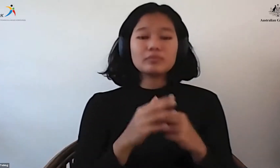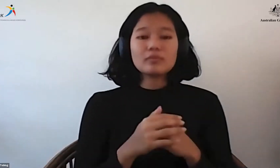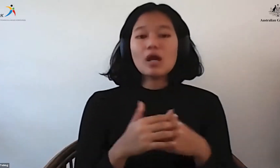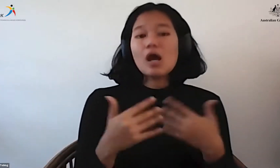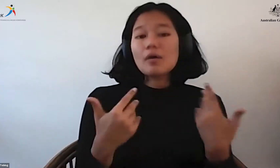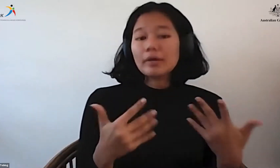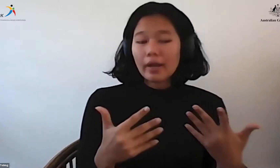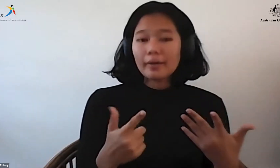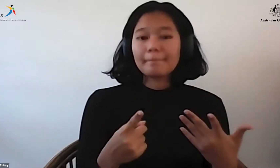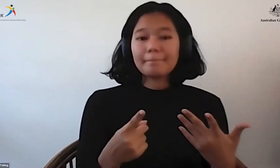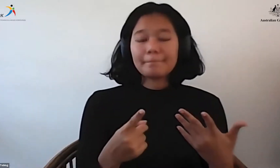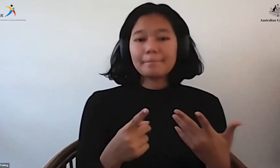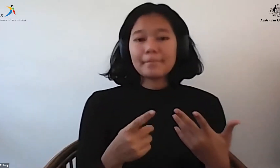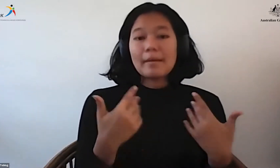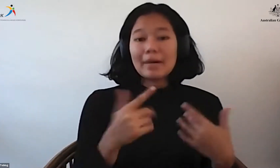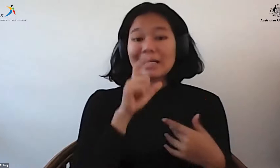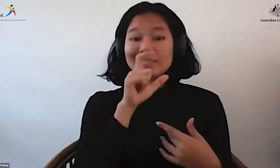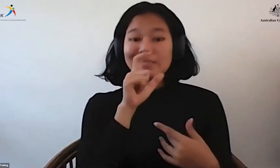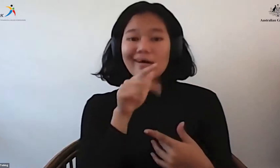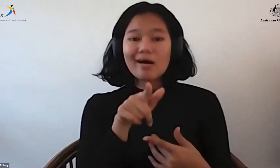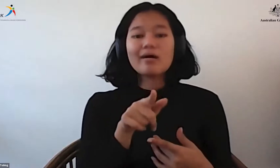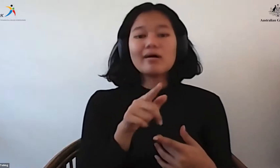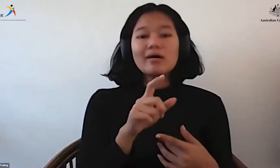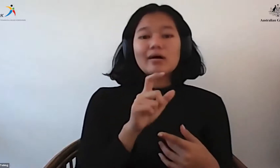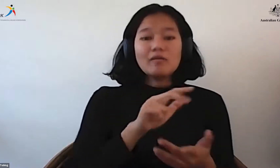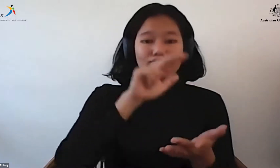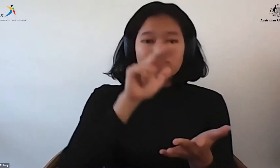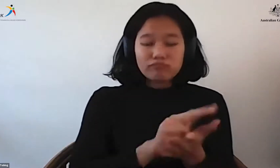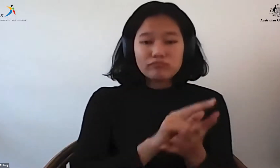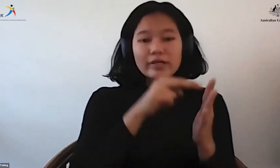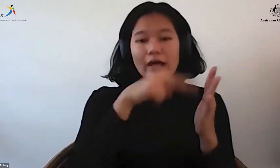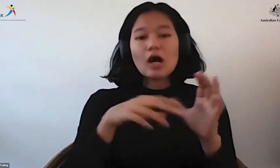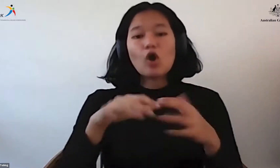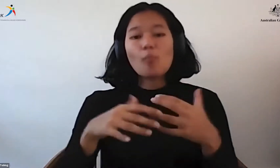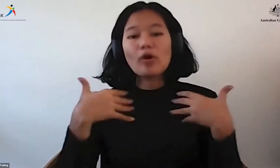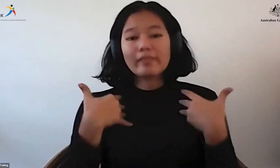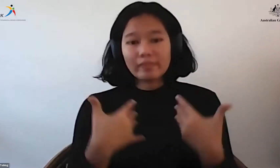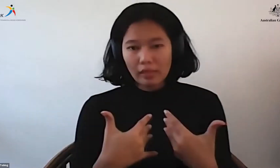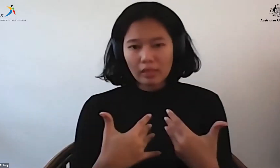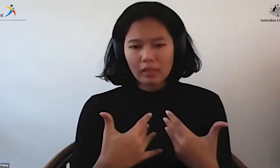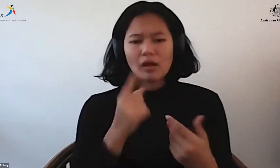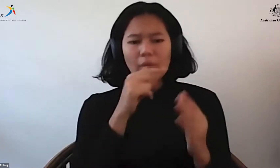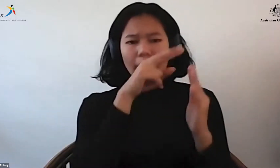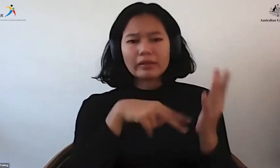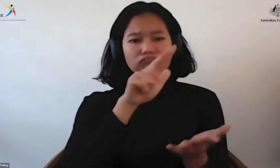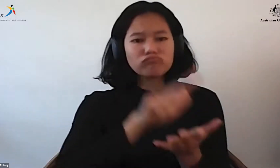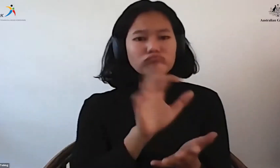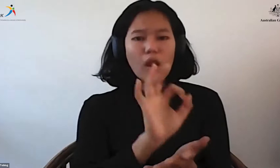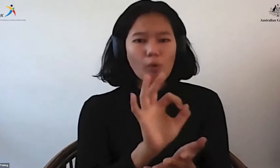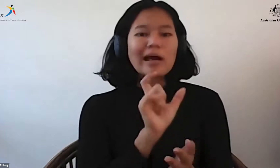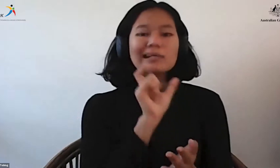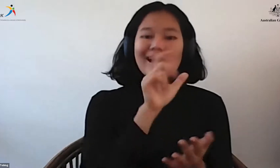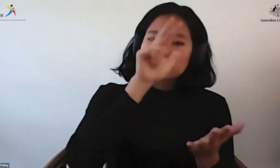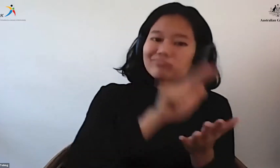bagaimana caranya memverifikasi data kelompok rentan yang belum terverifikasi ya, karena ini